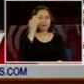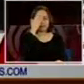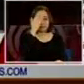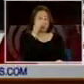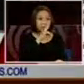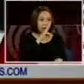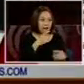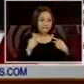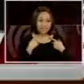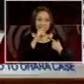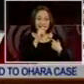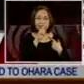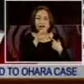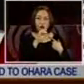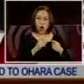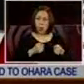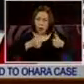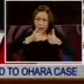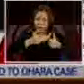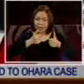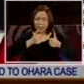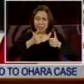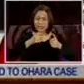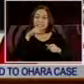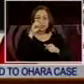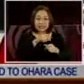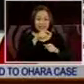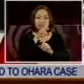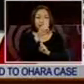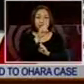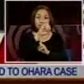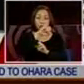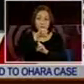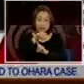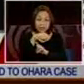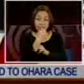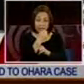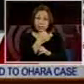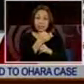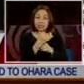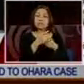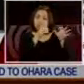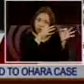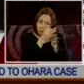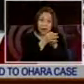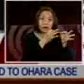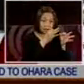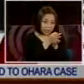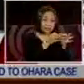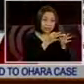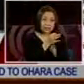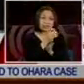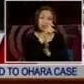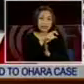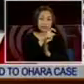ng TRO na bibigyan muna dapat kami ng pagkakataon na i-explain kung bakit